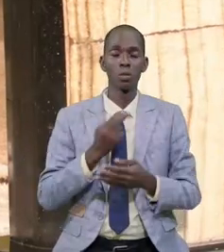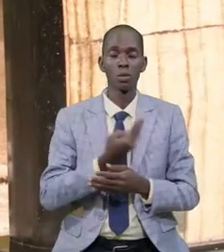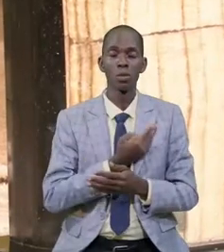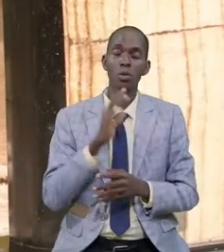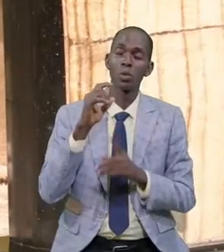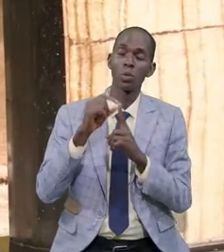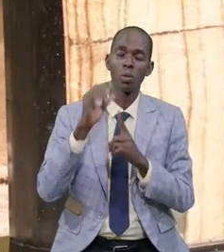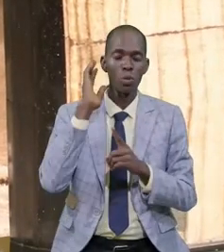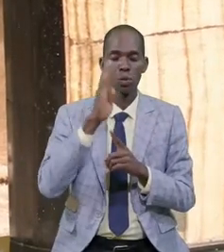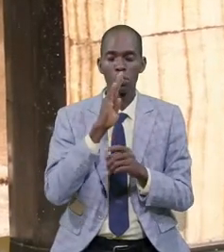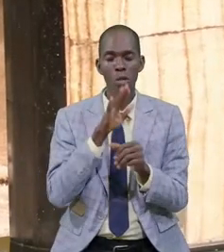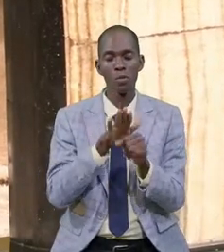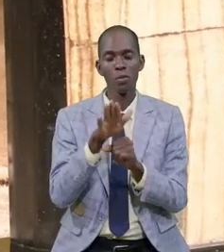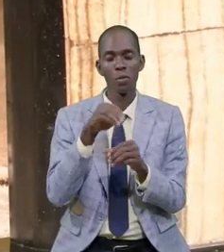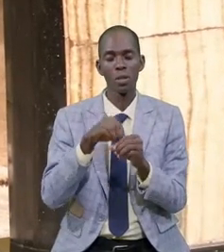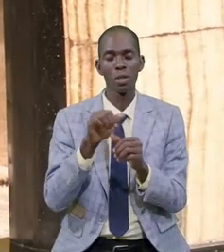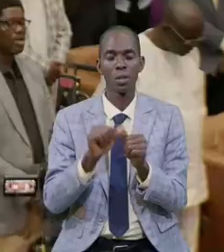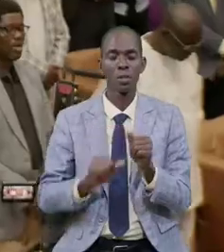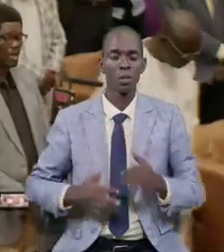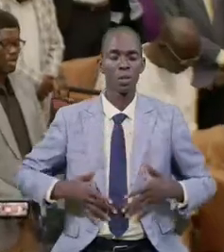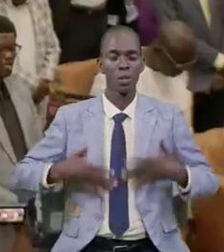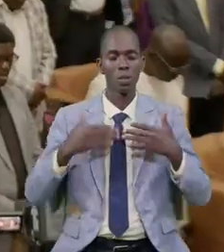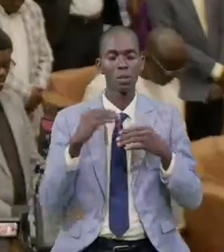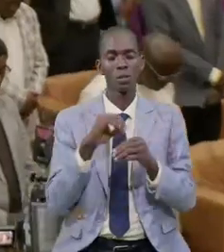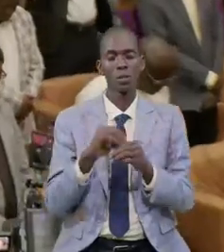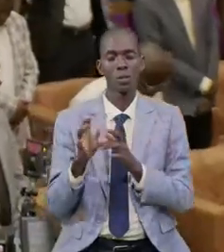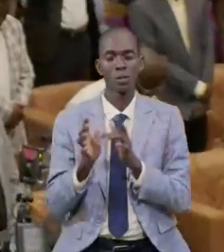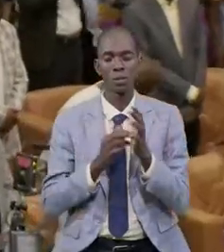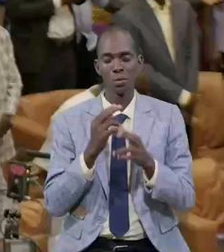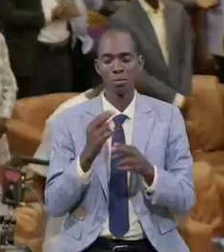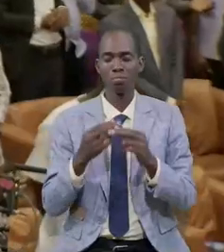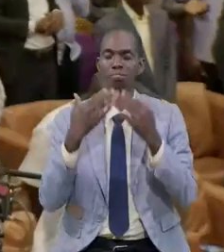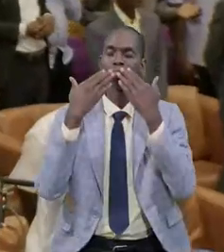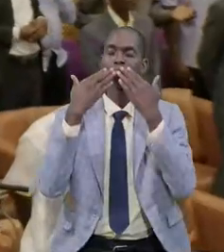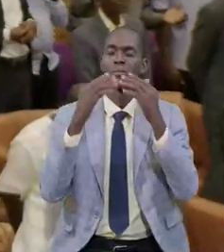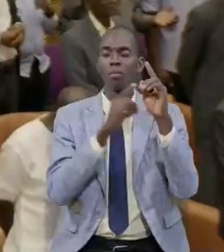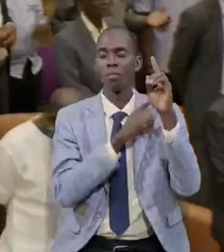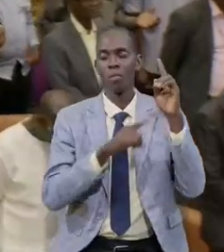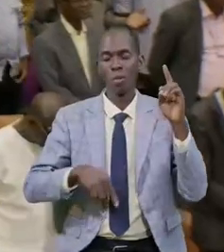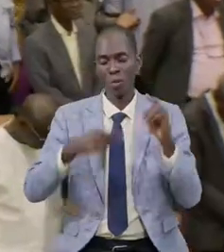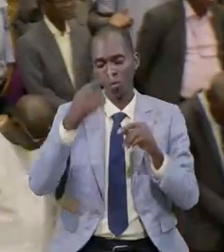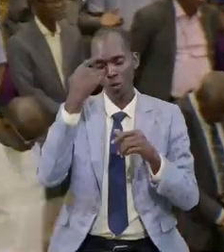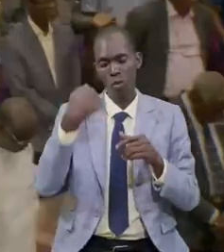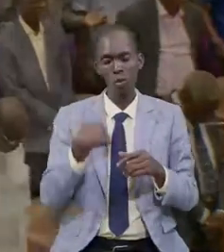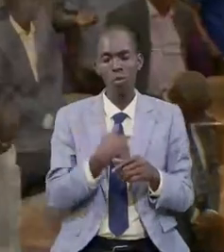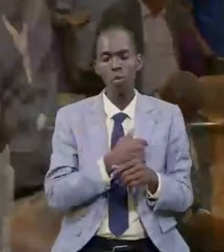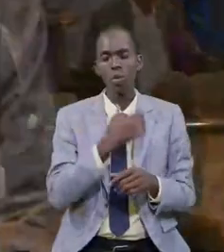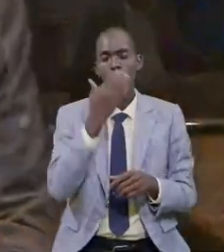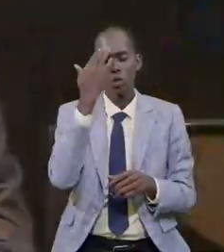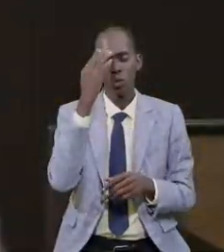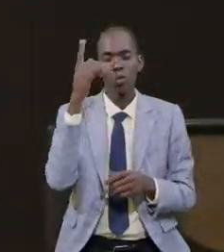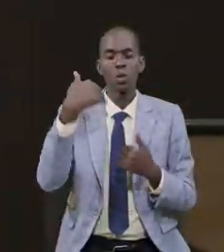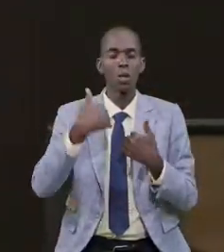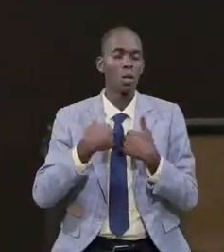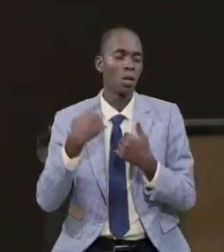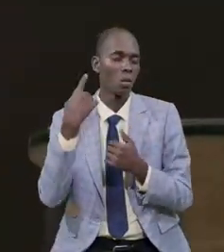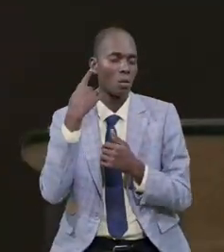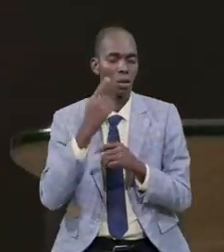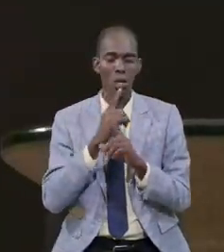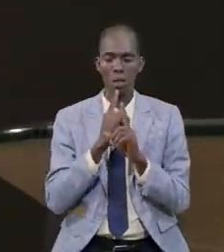soit atteint dans chaque vie au nom de Jésus-Christ. Merci parce que nous savons que tu nous as